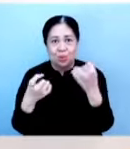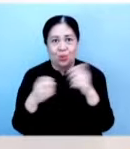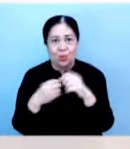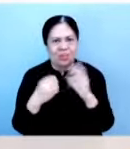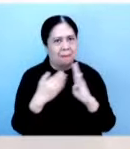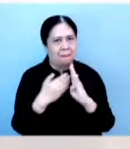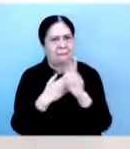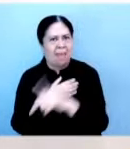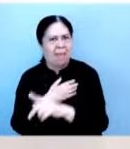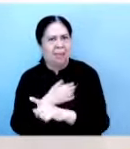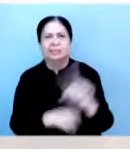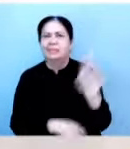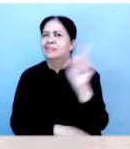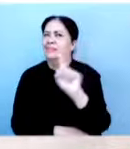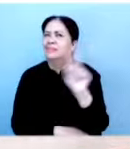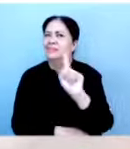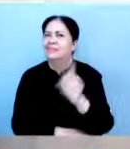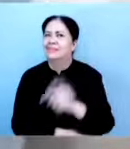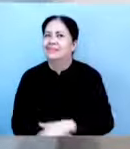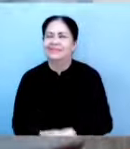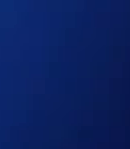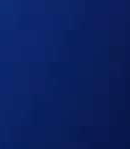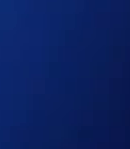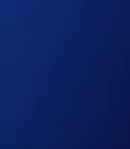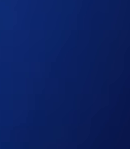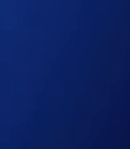ano ito Tanong ko